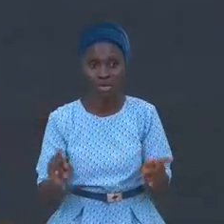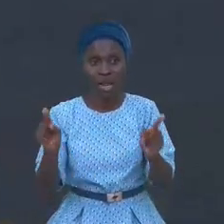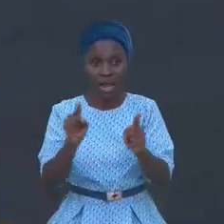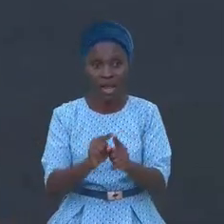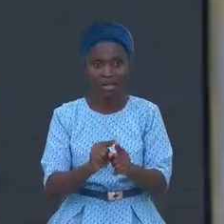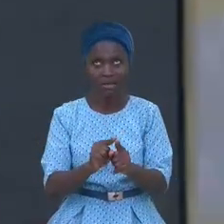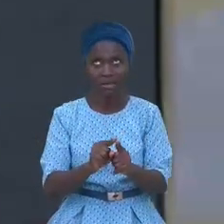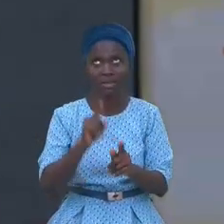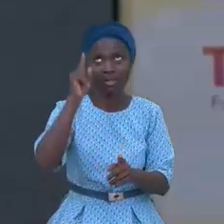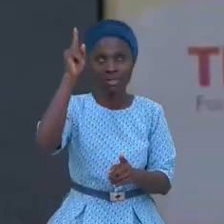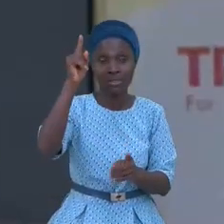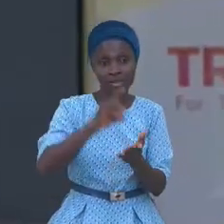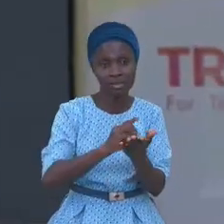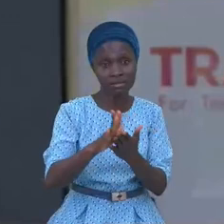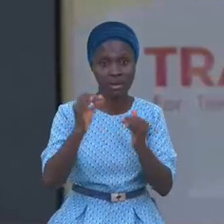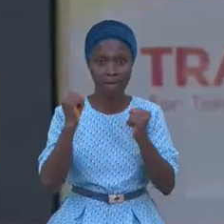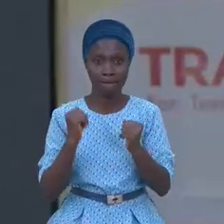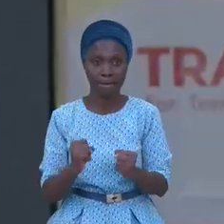divine puissance,